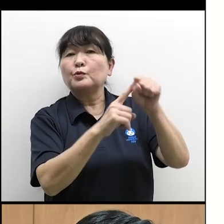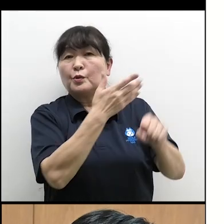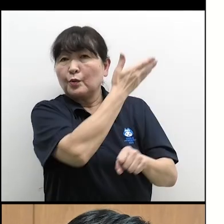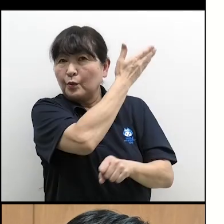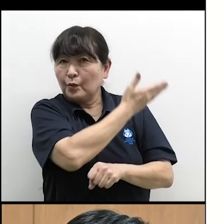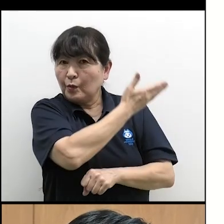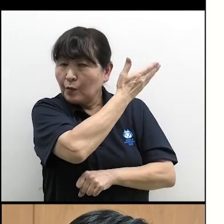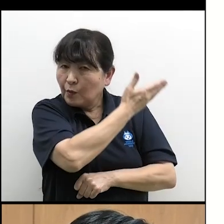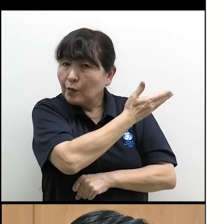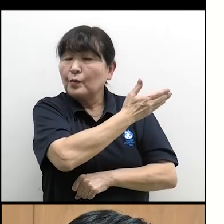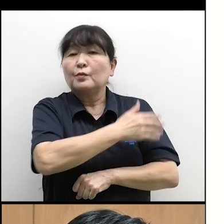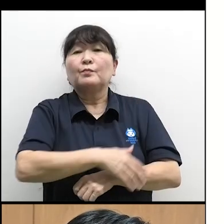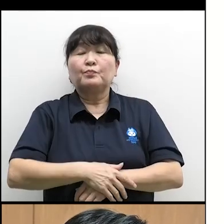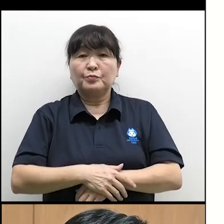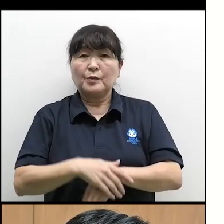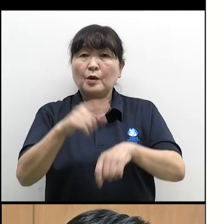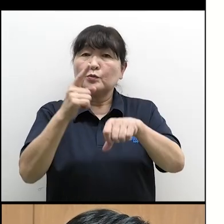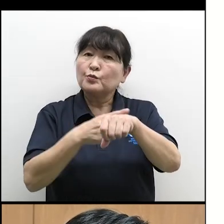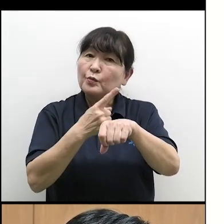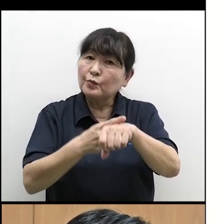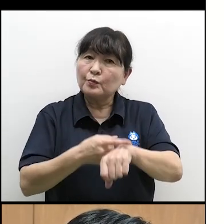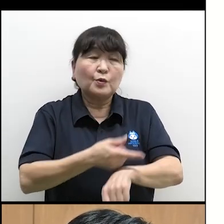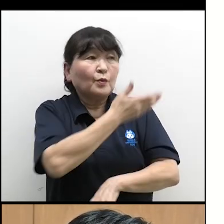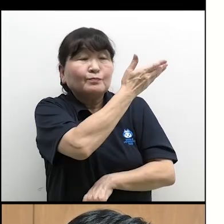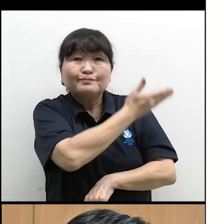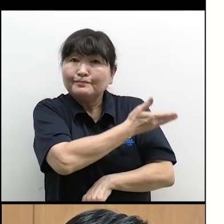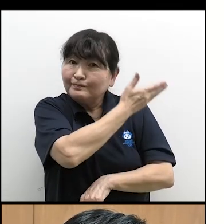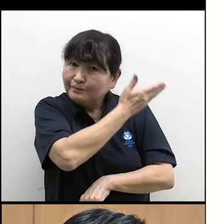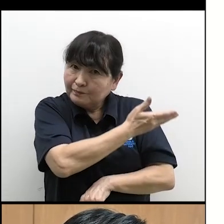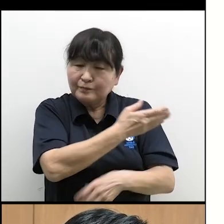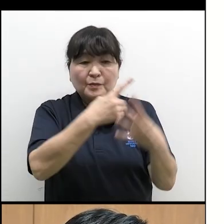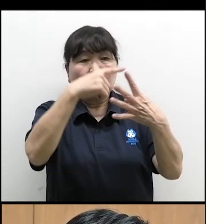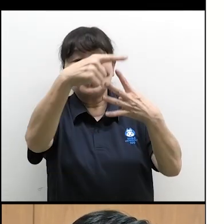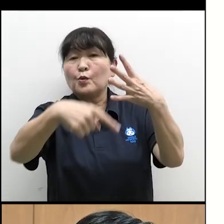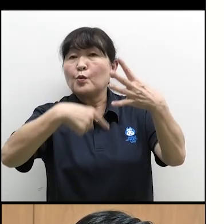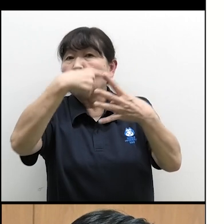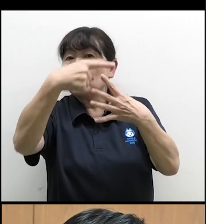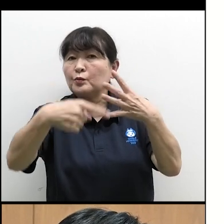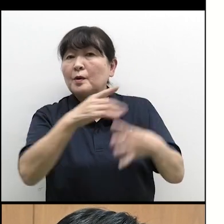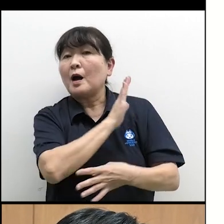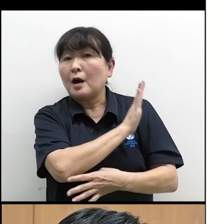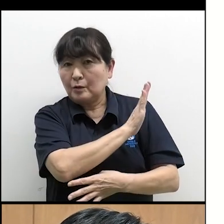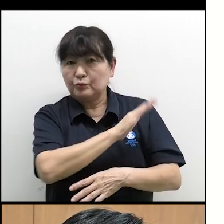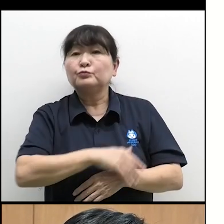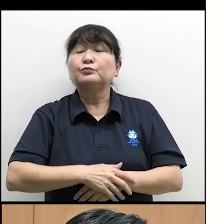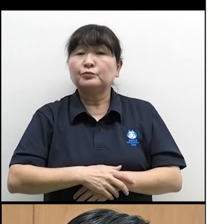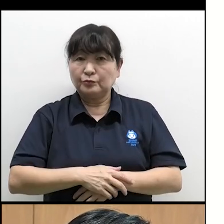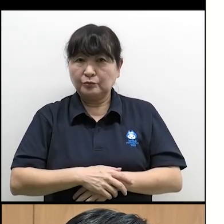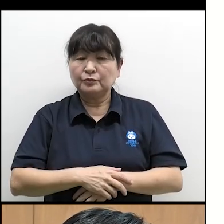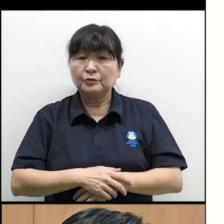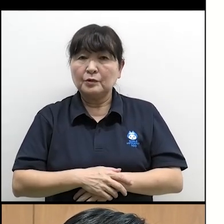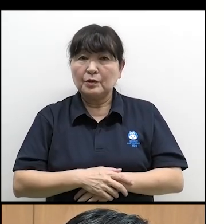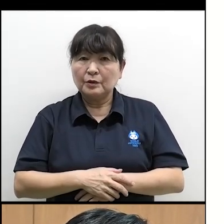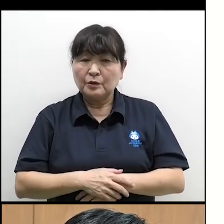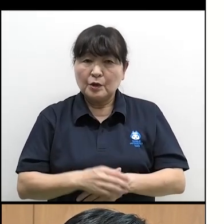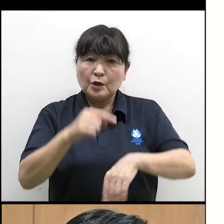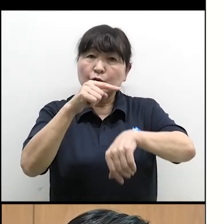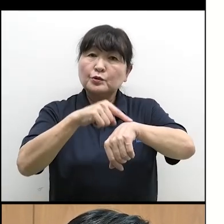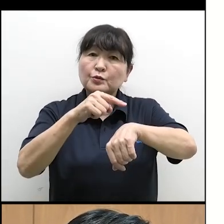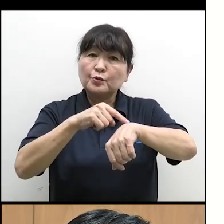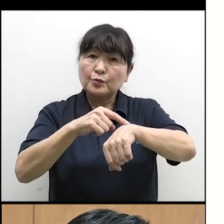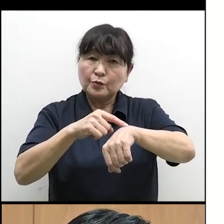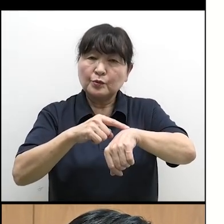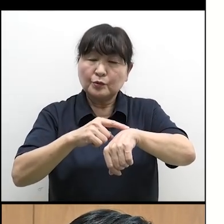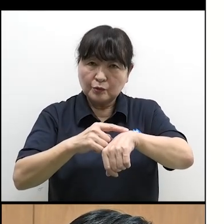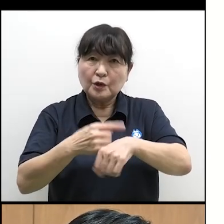ございます。特色もご覧の通り4つの特色を掲げております。授業時間数もですね、通